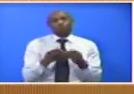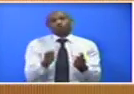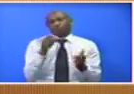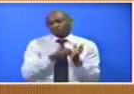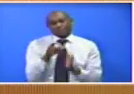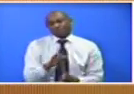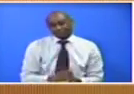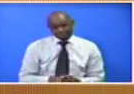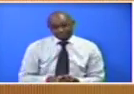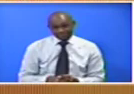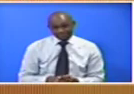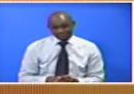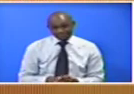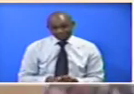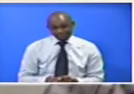hilo.